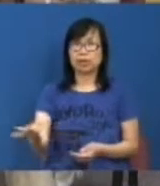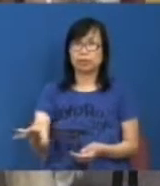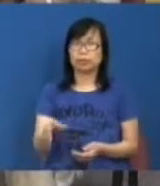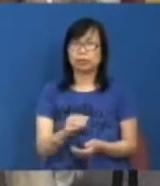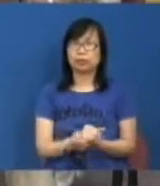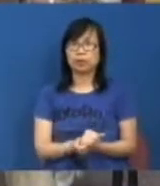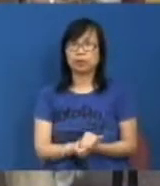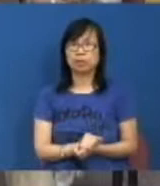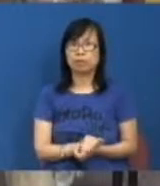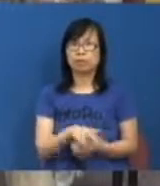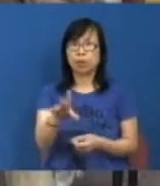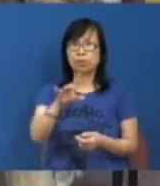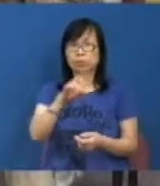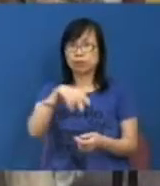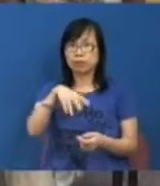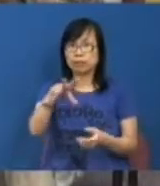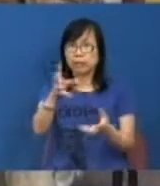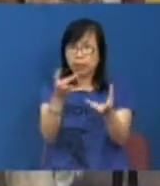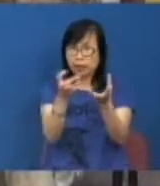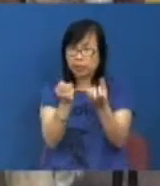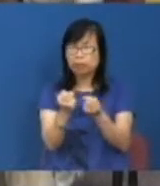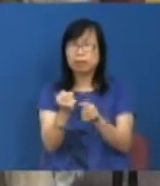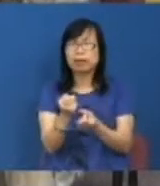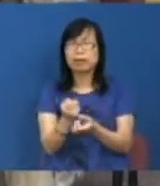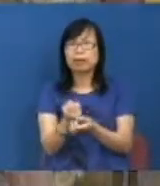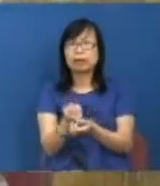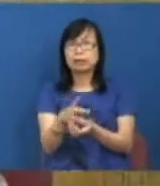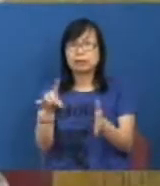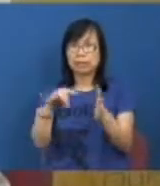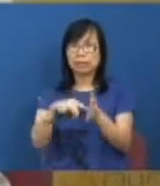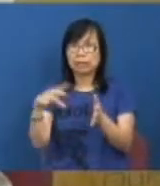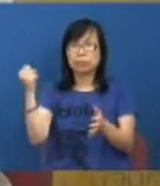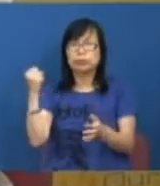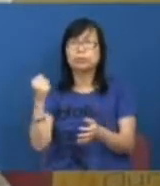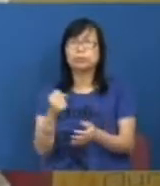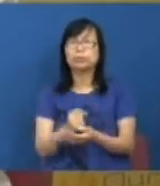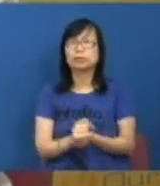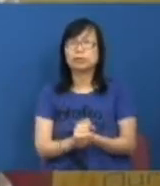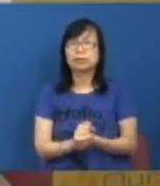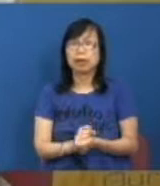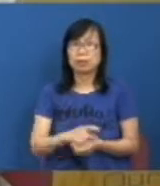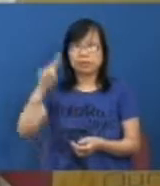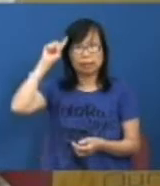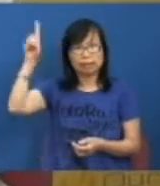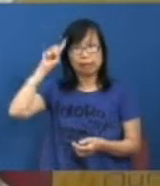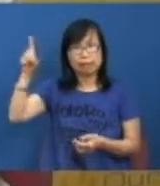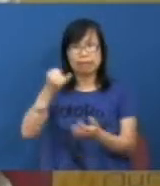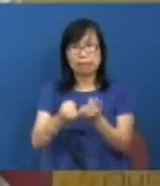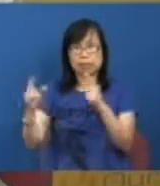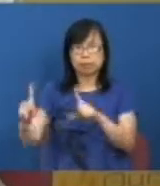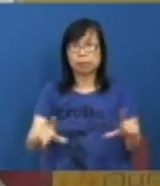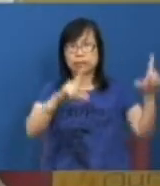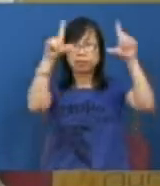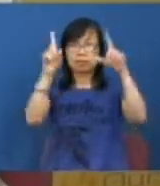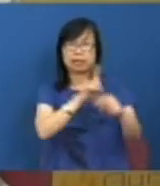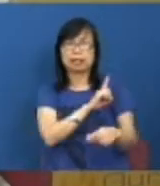panel。PV panel 去吸納咗啲能源之後，轉化為我哋一啲日常生活自給自足